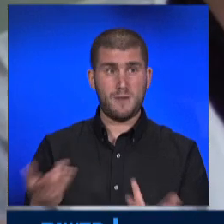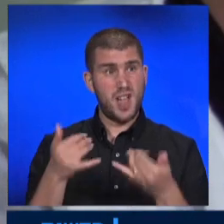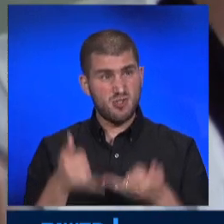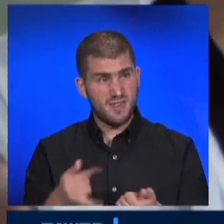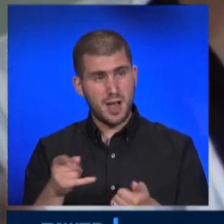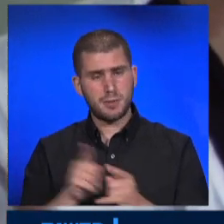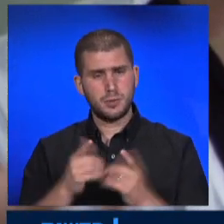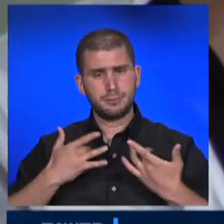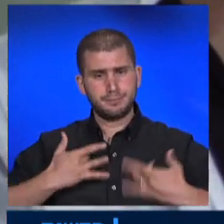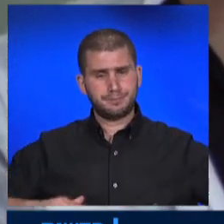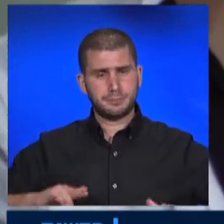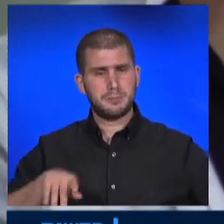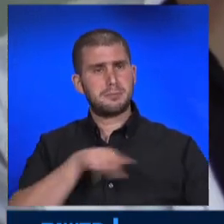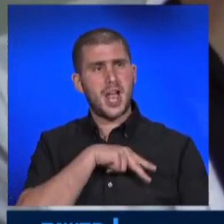הם